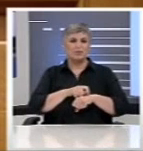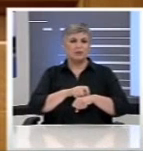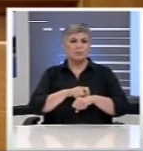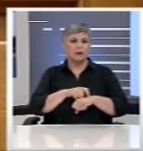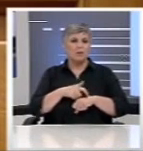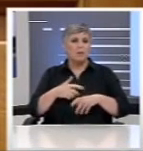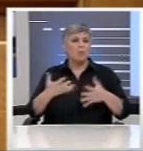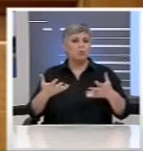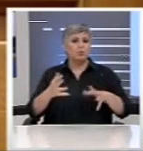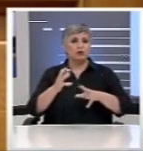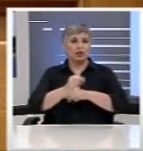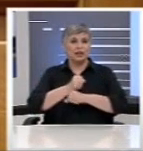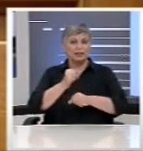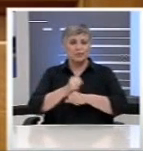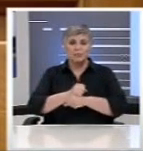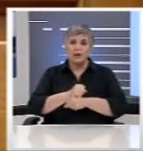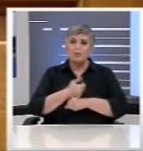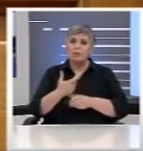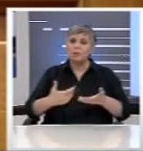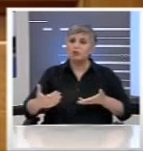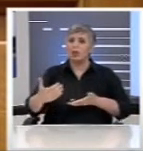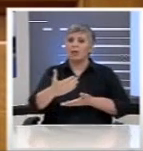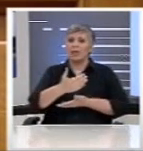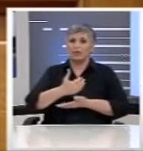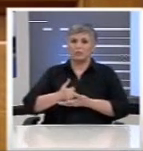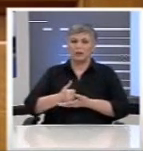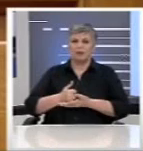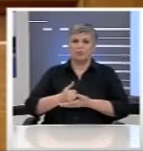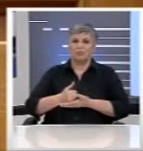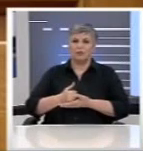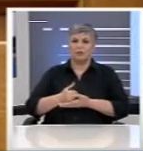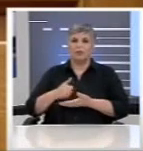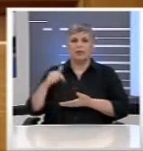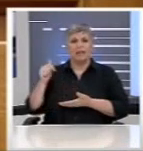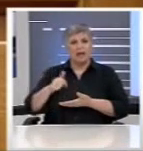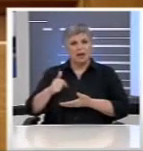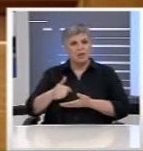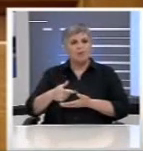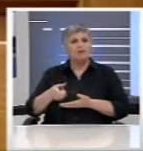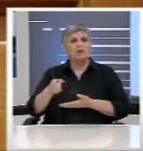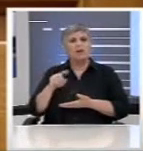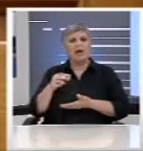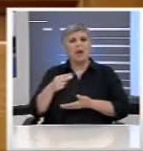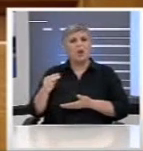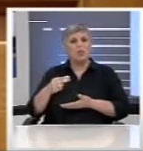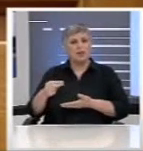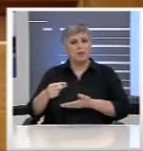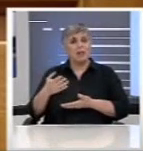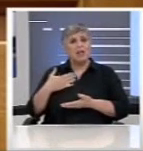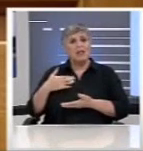θα καταφέρουμε και πόσα θα καταφέρουμε να εισπράξουμε από αυτά είναι μια άλλη υπόθεση, στην οποία θα σας θέλαμε